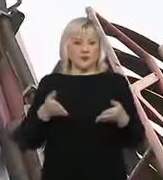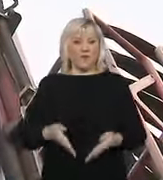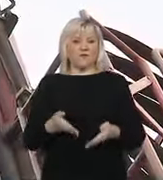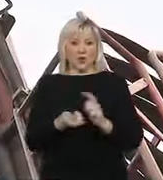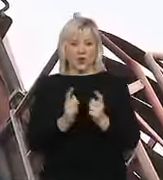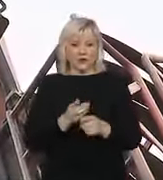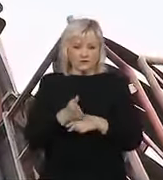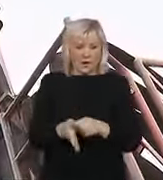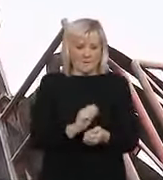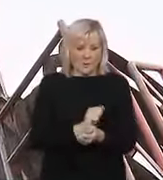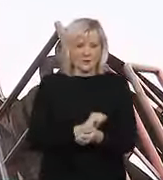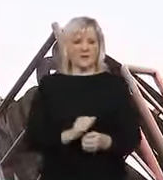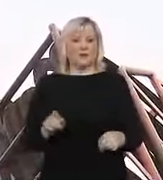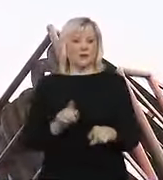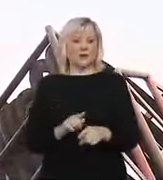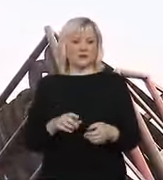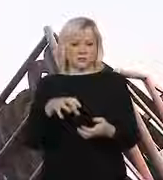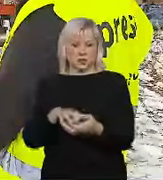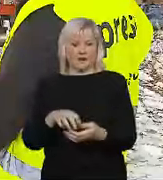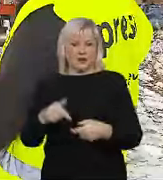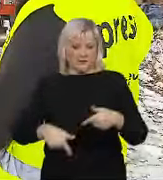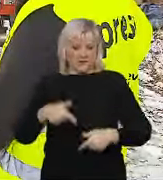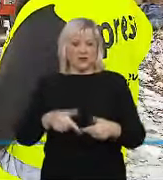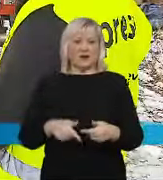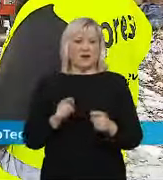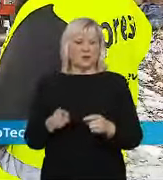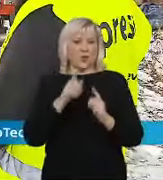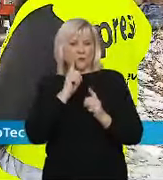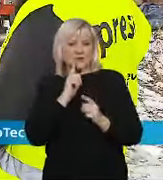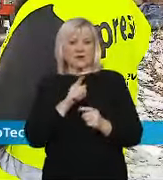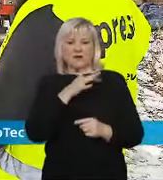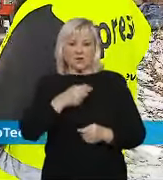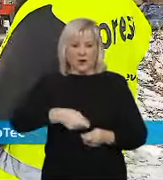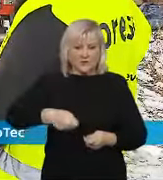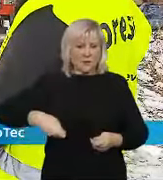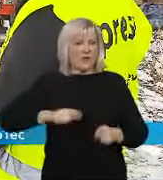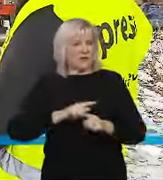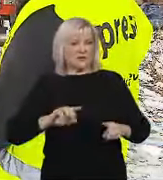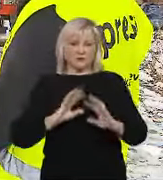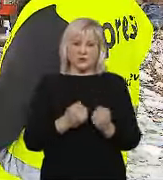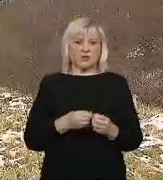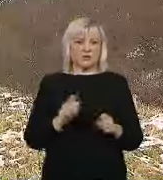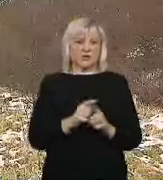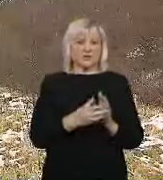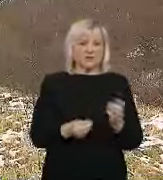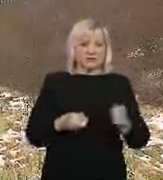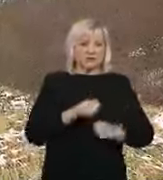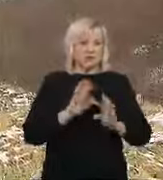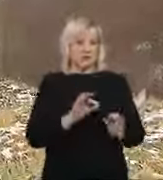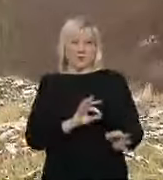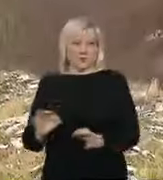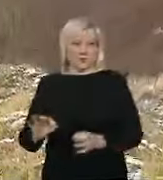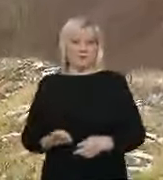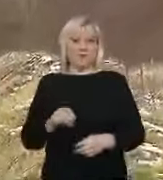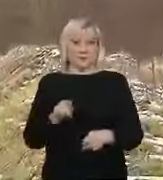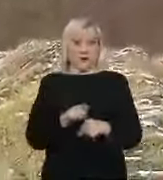majitelem, s uživatelem. Vrtná osádka si zajišťuje výplachovou vodu, zajištění výplachového hospodářství, vzorkovnice. Vrtů, jako je tento,